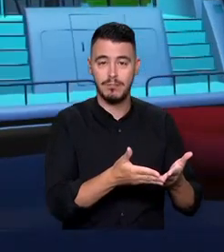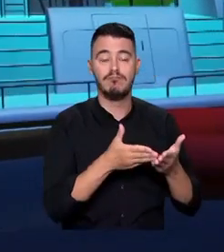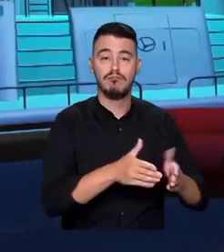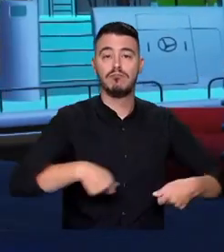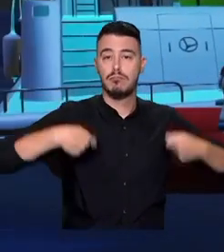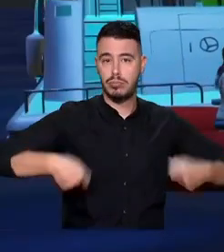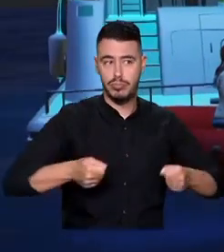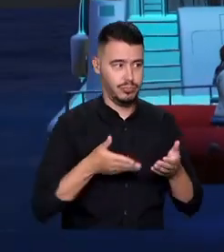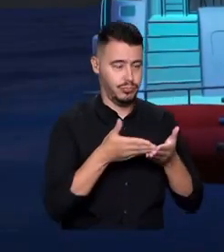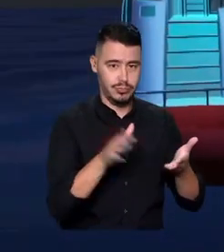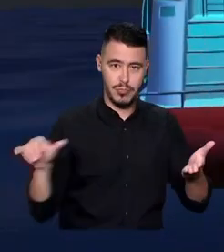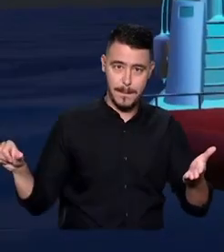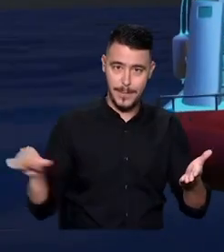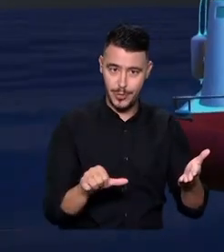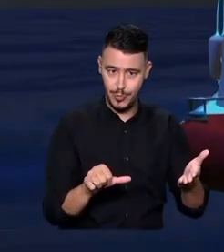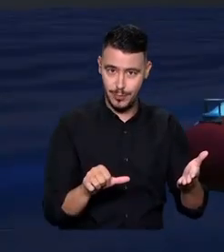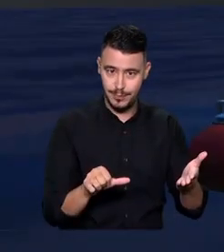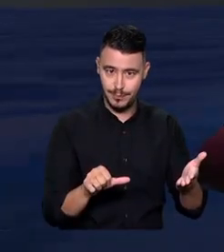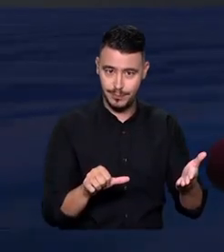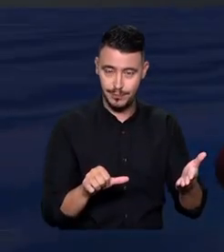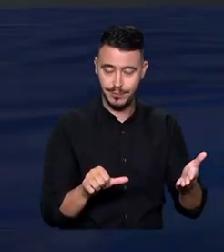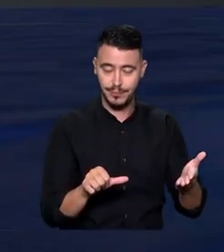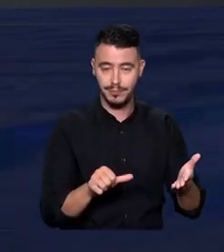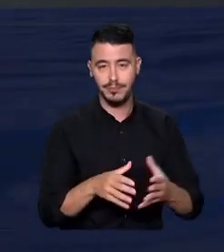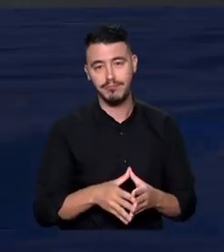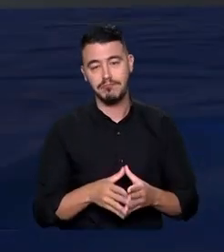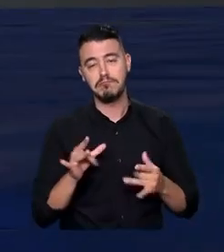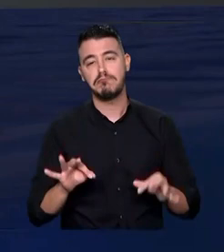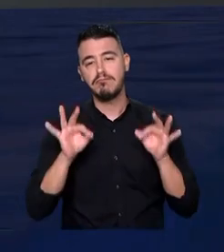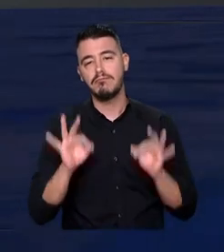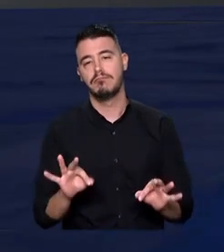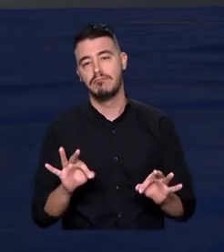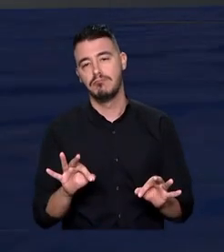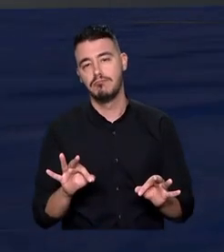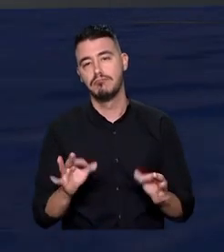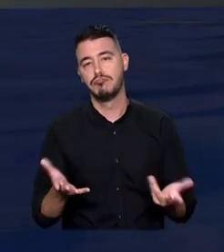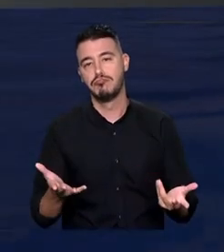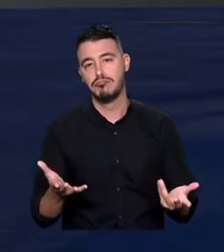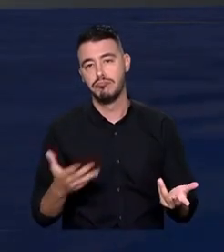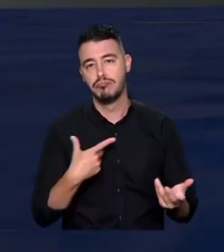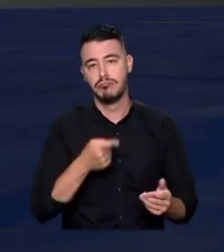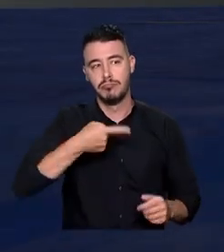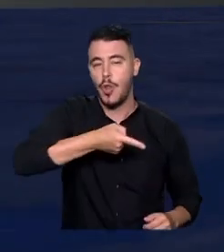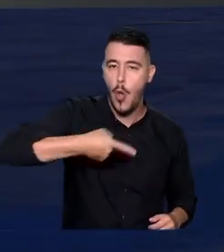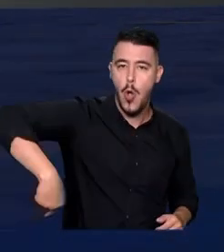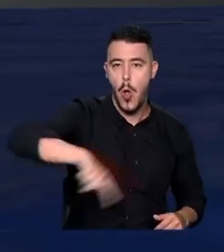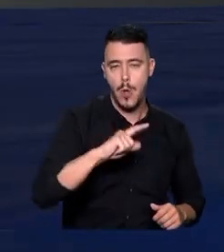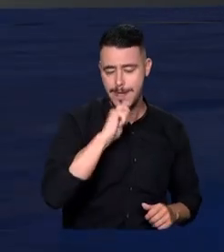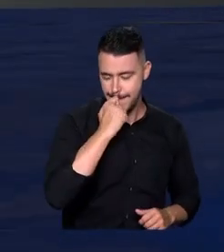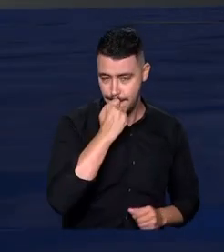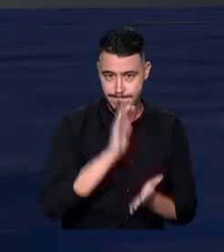επιστρέφουν ξανά στην Περσεφόνη και εκεί προφανώς γίνεται η συμφωνία. Δεν θα